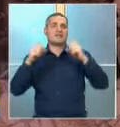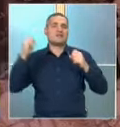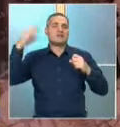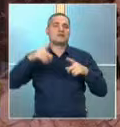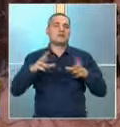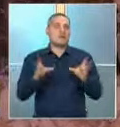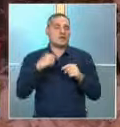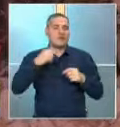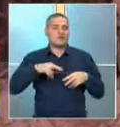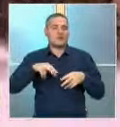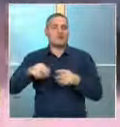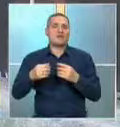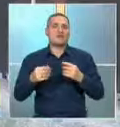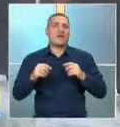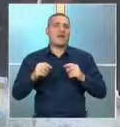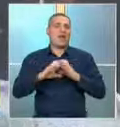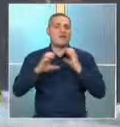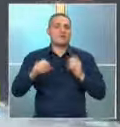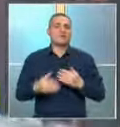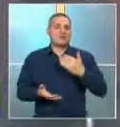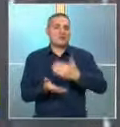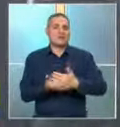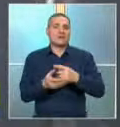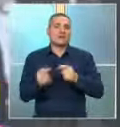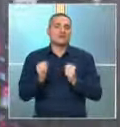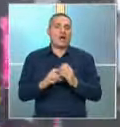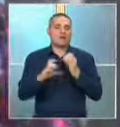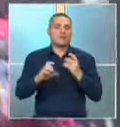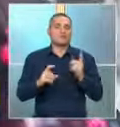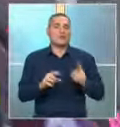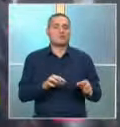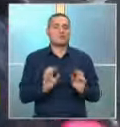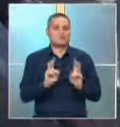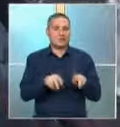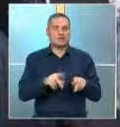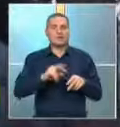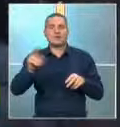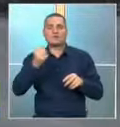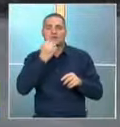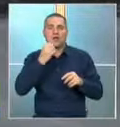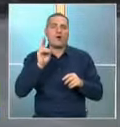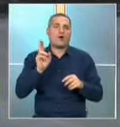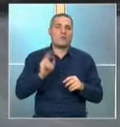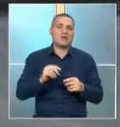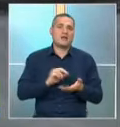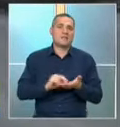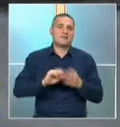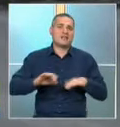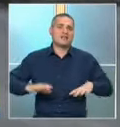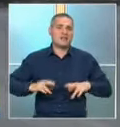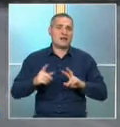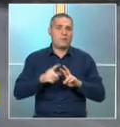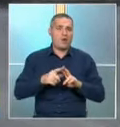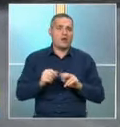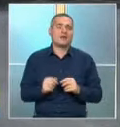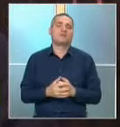спирката. Там чака да пристигне училищния автобус, с който да отиде до училището в село Крупник. Закриха детската градина в Полена. Тоест трябва да сменим